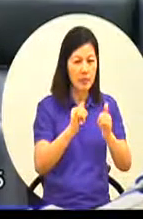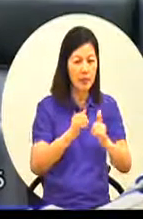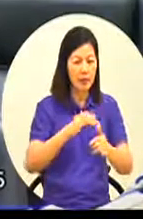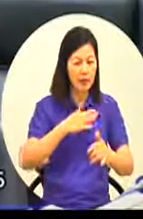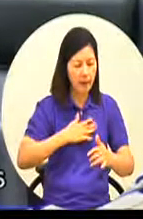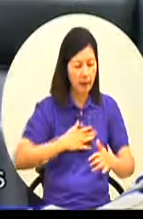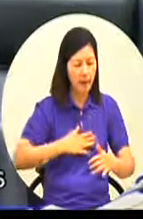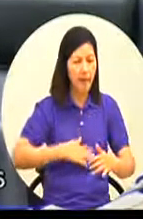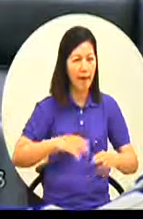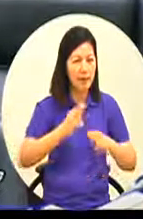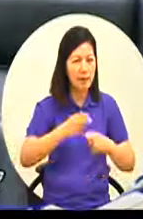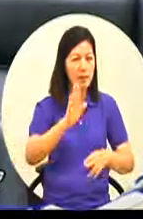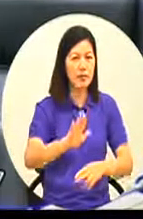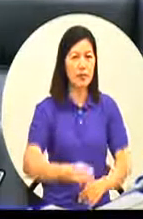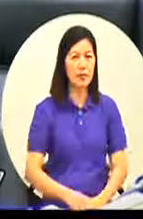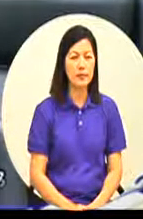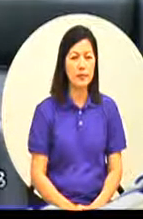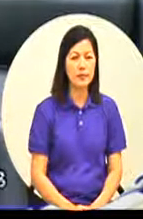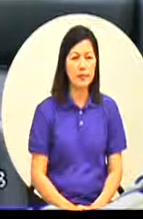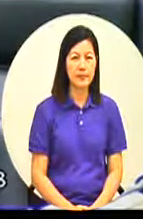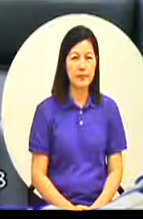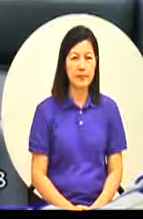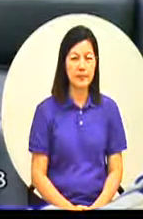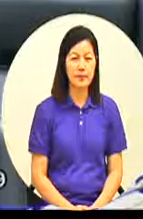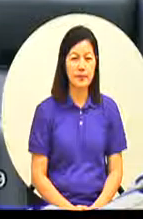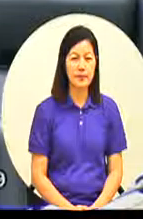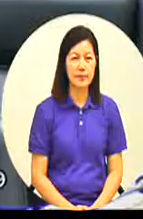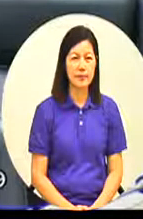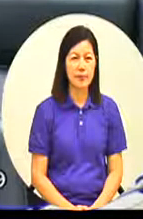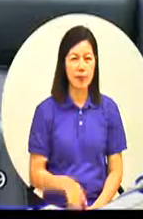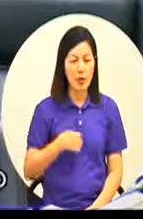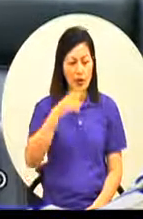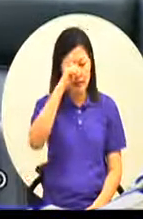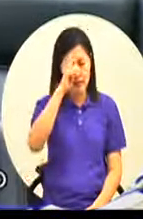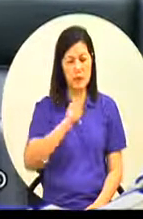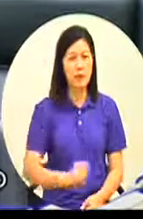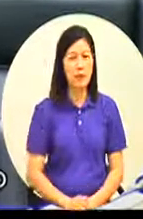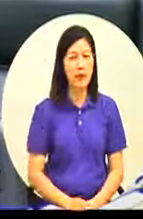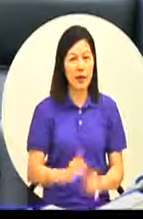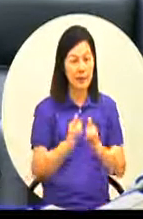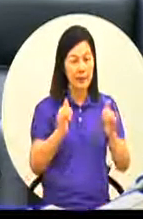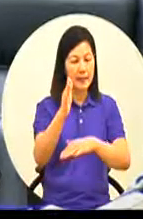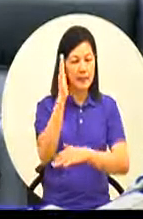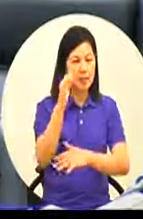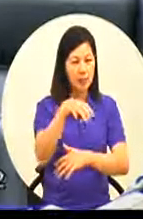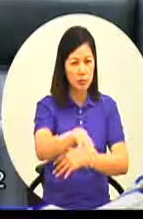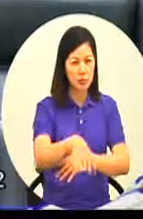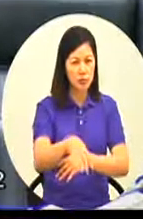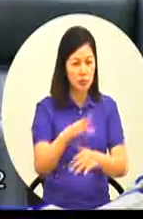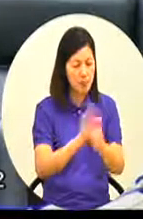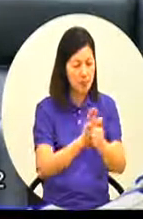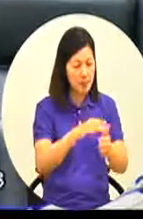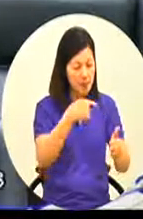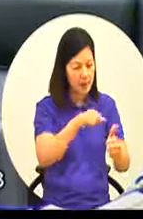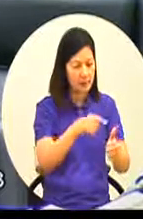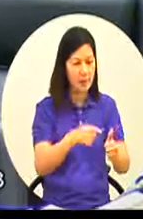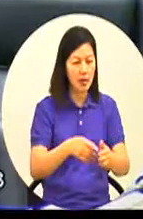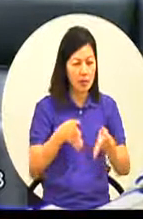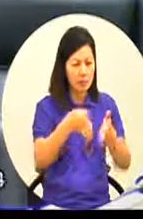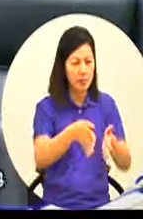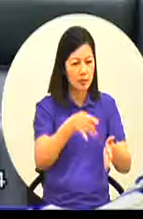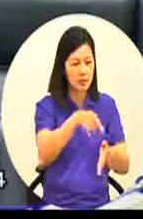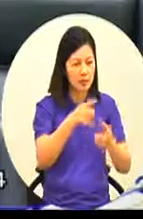啊！啊，所以本席我也希望说，吼，啊，民政局站在一个辅导一个立场啊，吼，不要针对这个